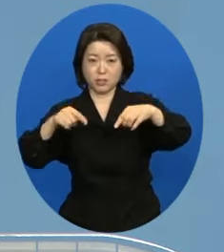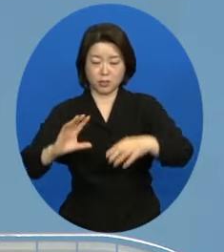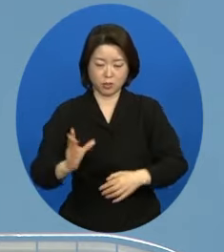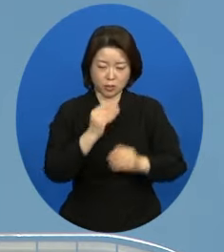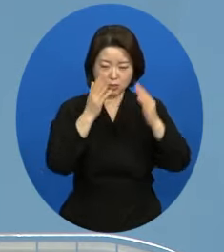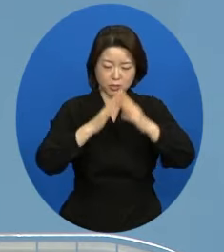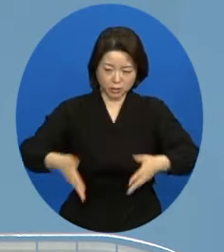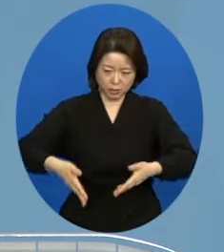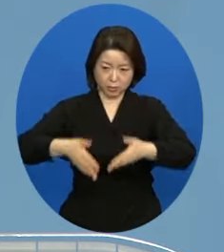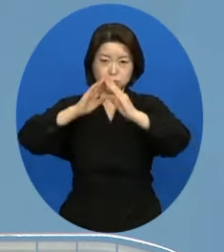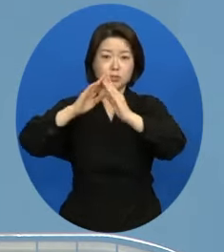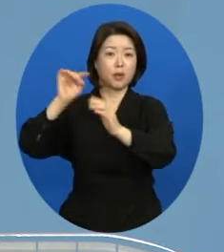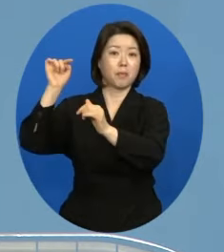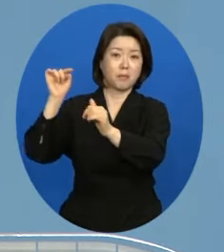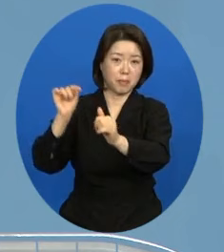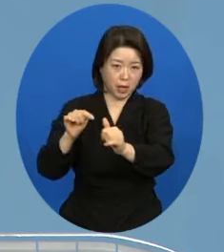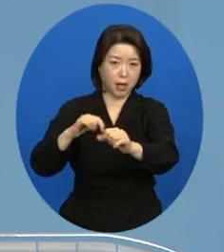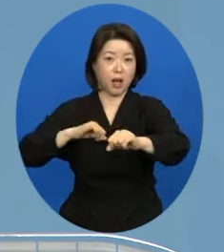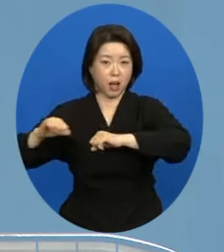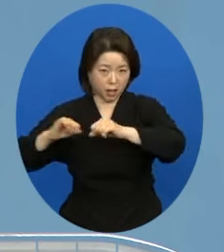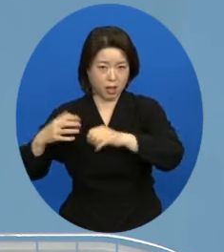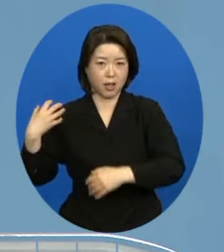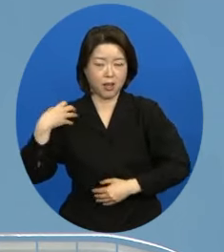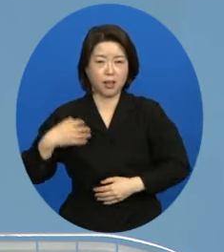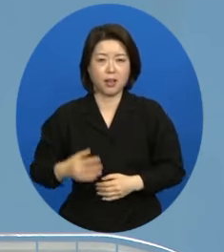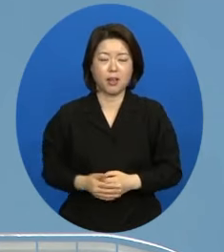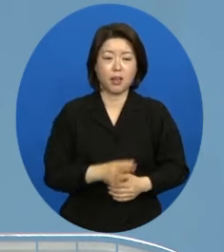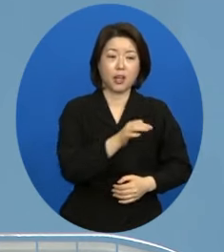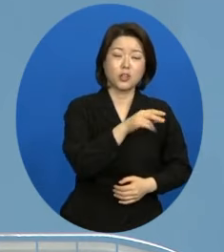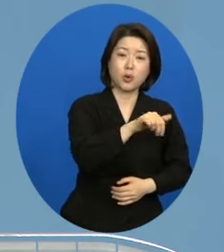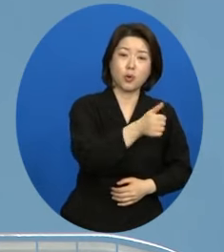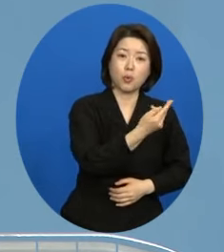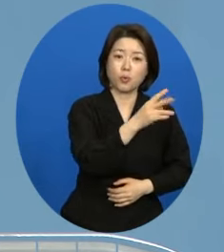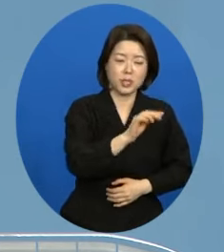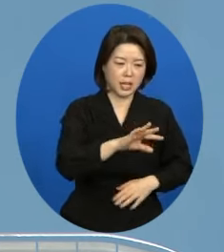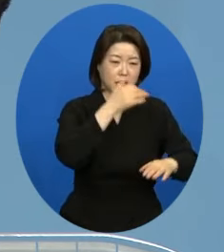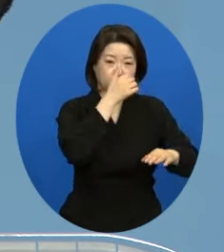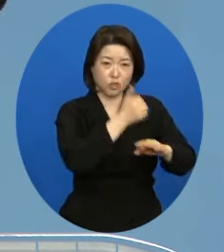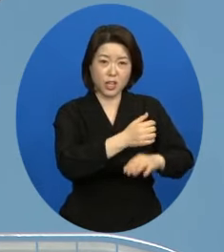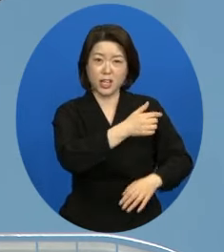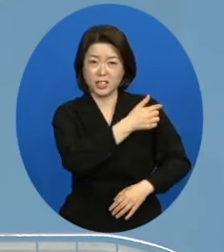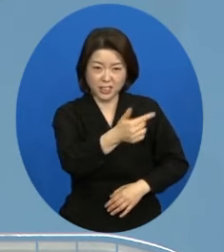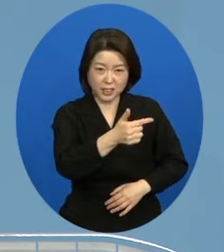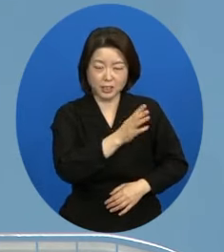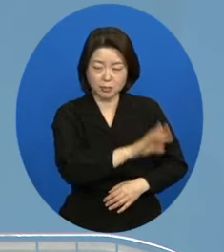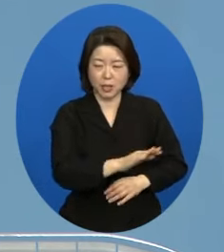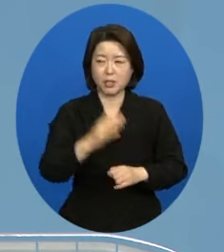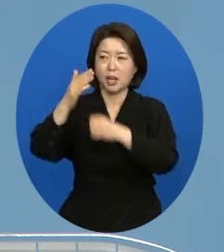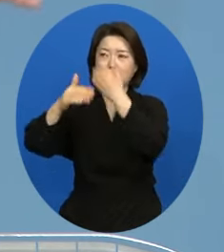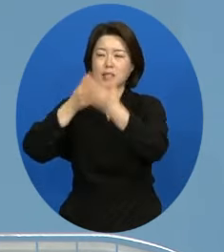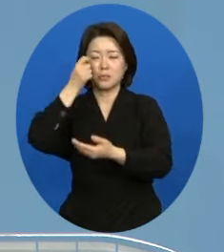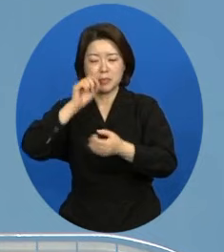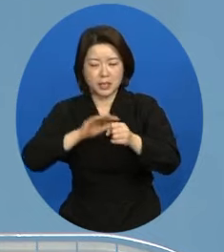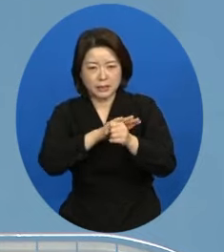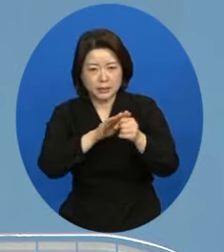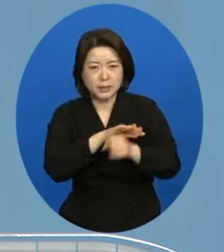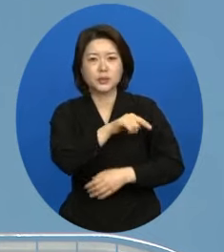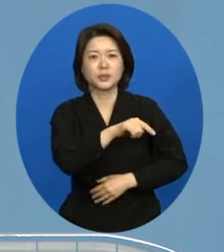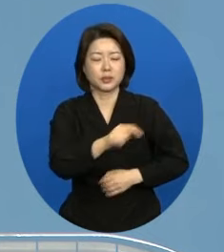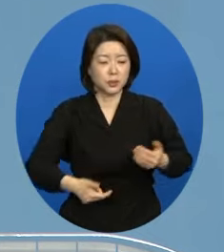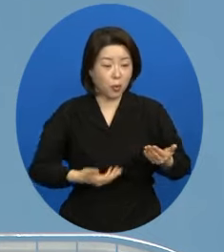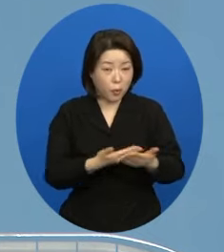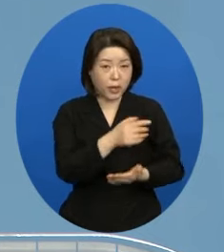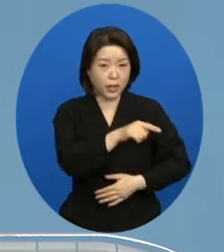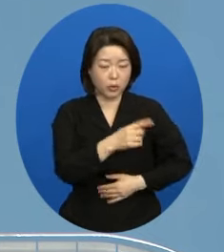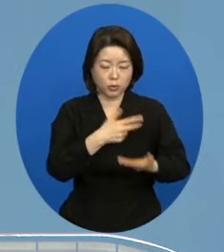하게 됩니다의는 굉장히 컸지만 하나님의 자비와 긍휼은 그가 회개하고